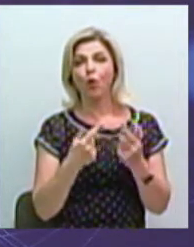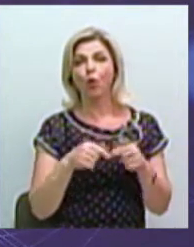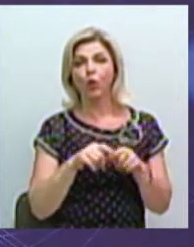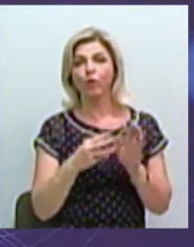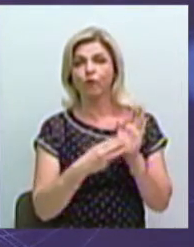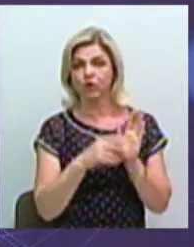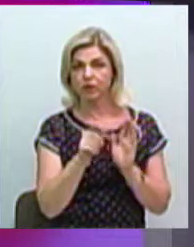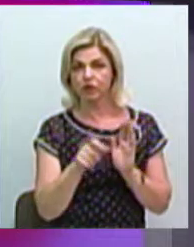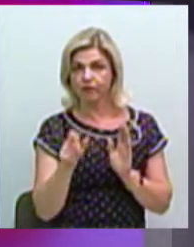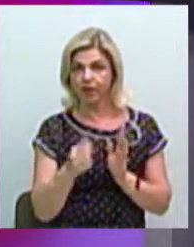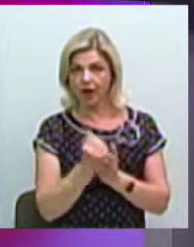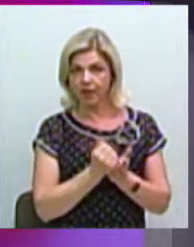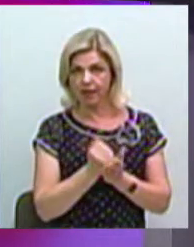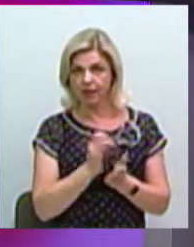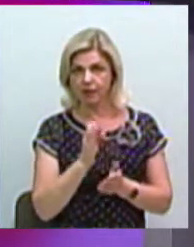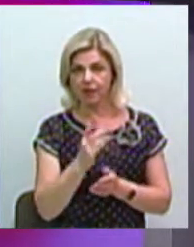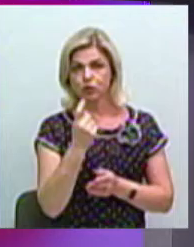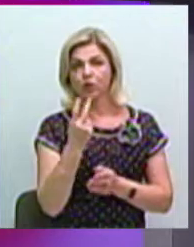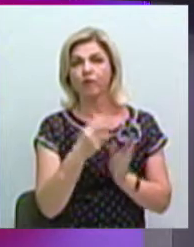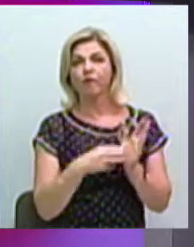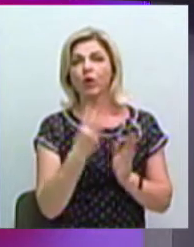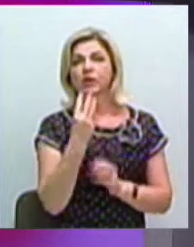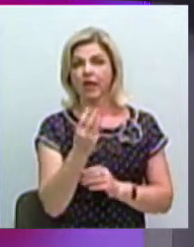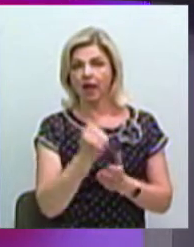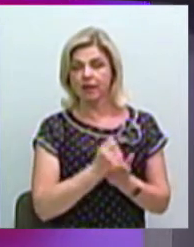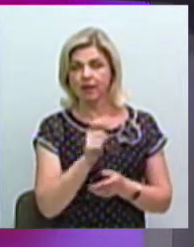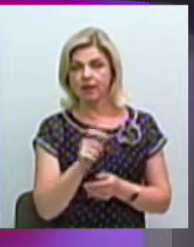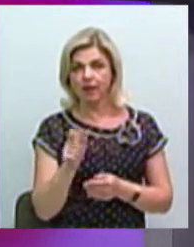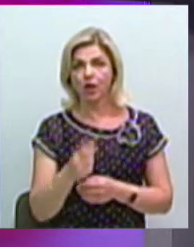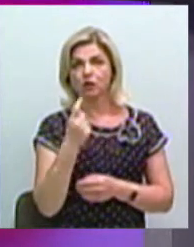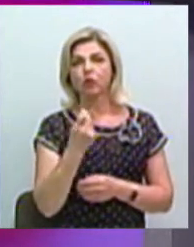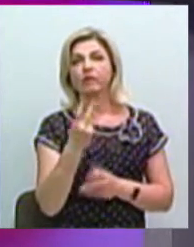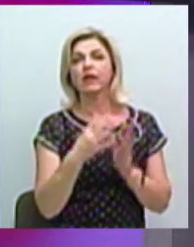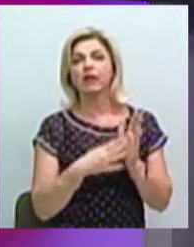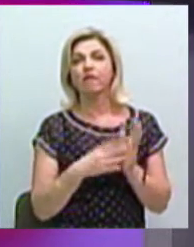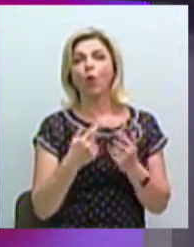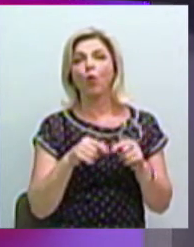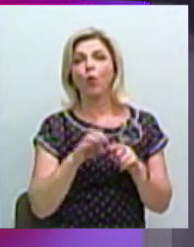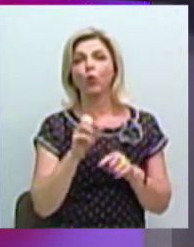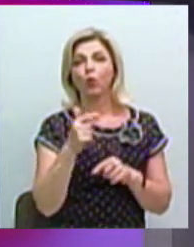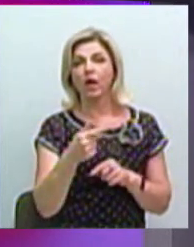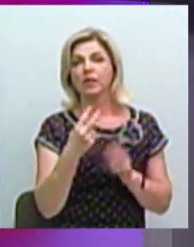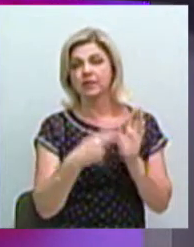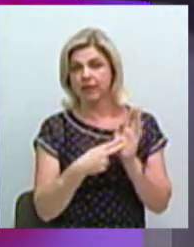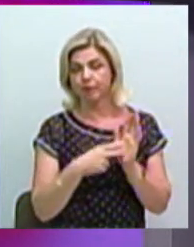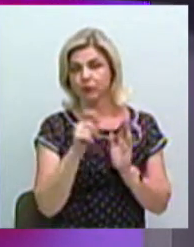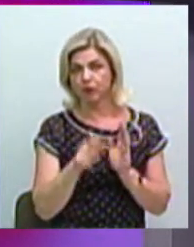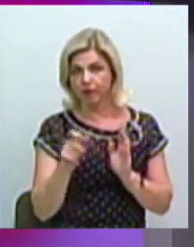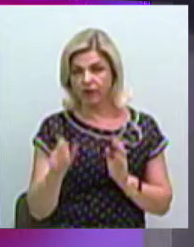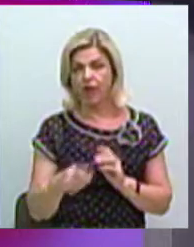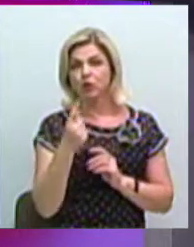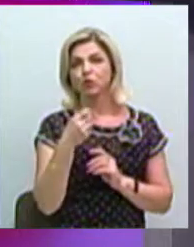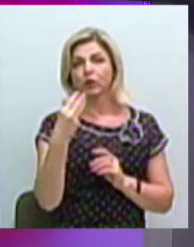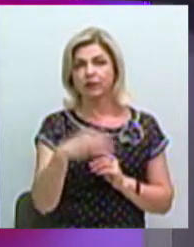8 кандидатів, по 128-му 3 кандидати, по 129-му 7 кандидатів, по